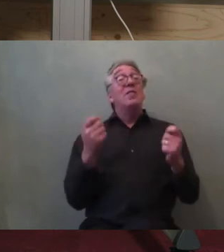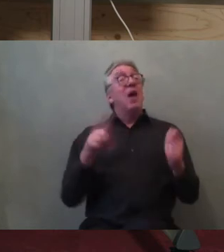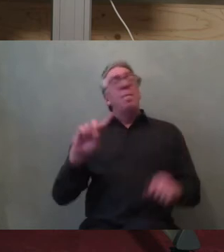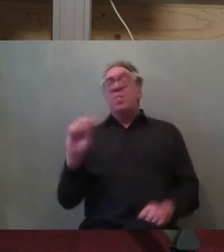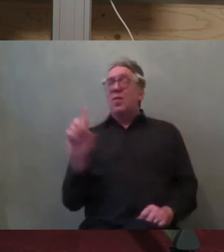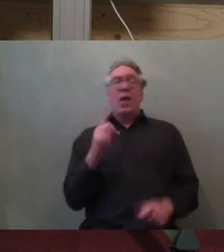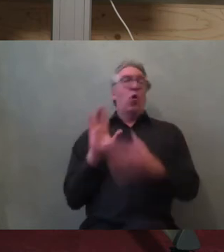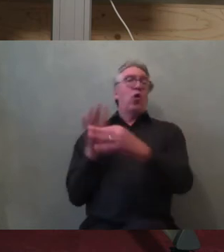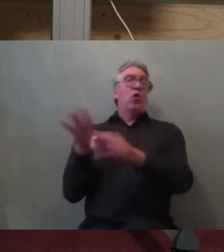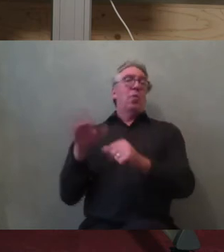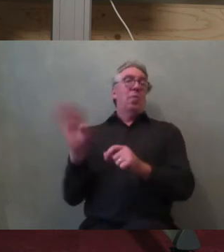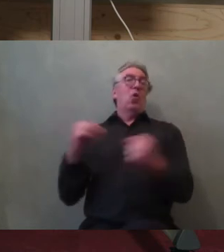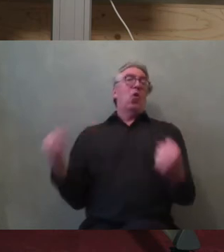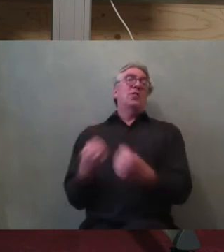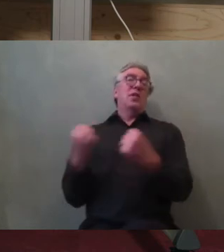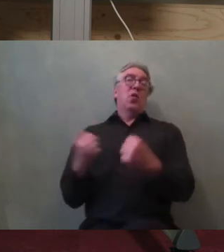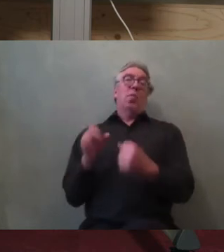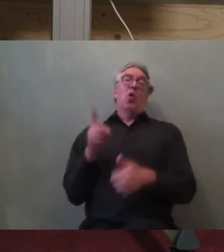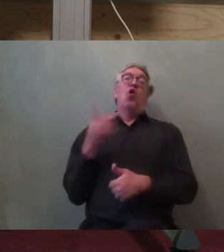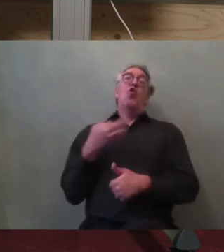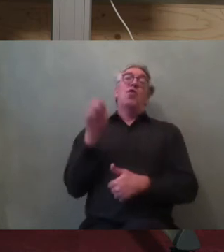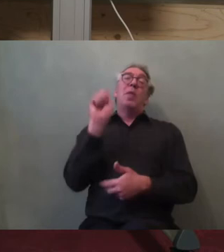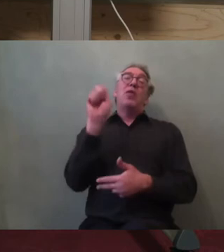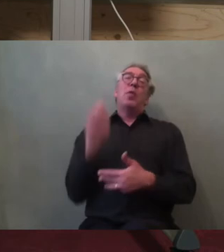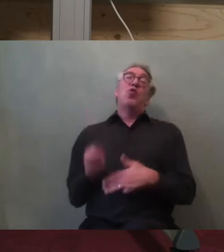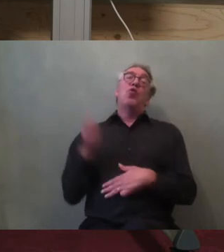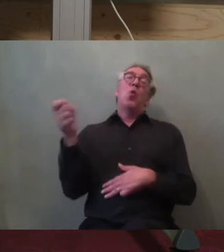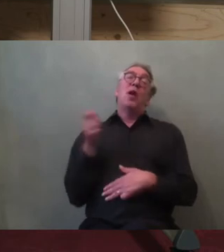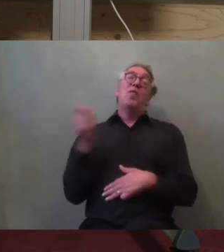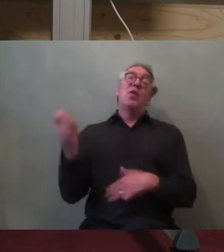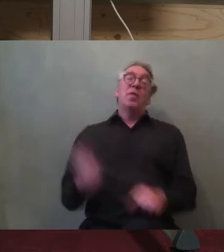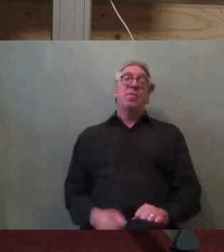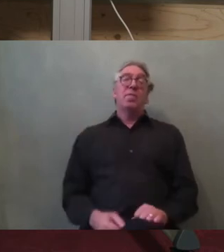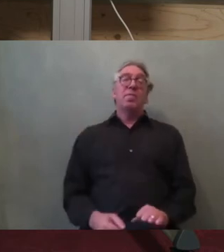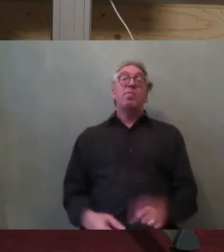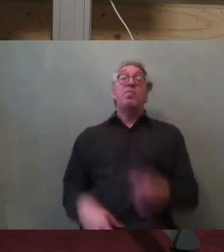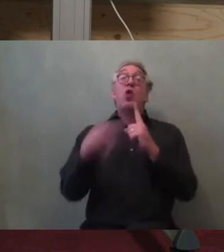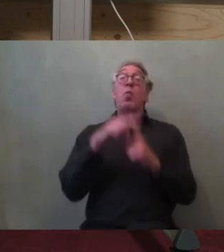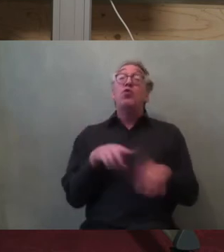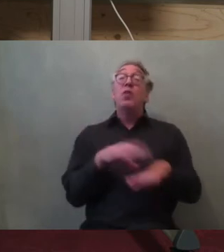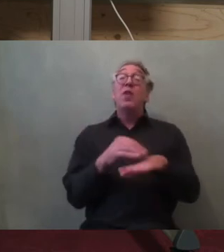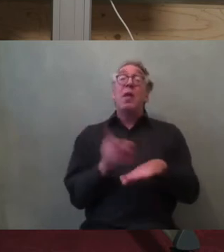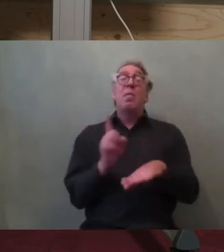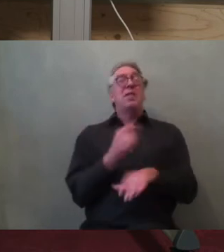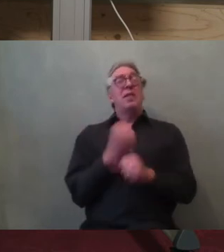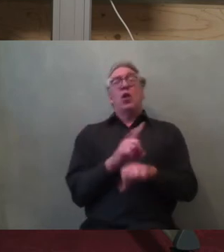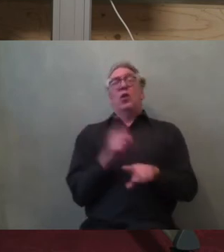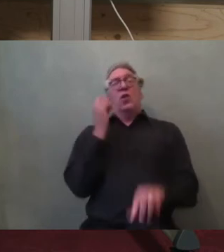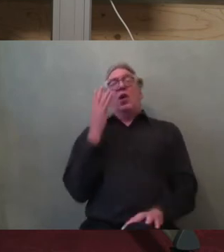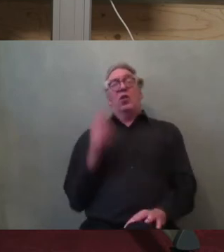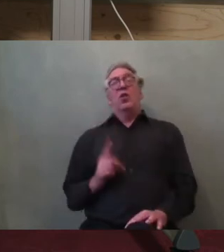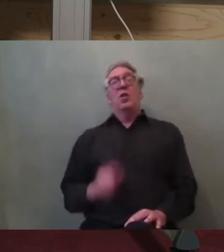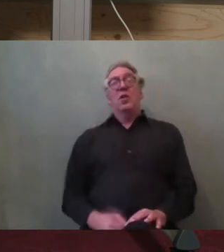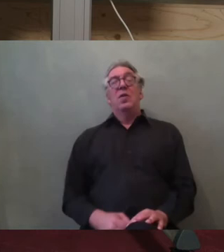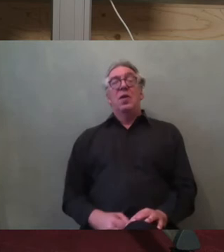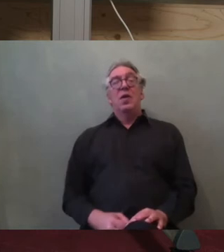organisator om de verbeterpunten door te geven. Hierbij mogen de positieve punten zeker niet worden vergeten. Als je op